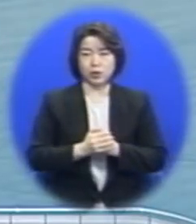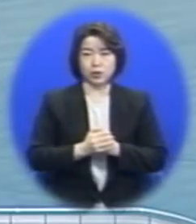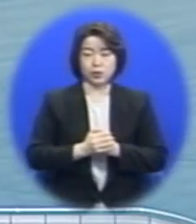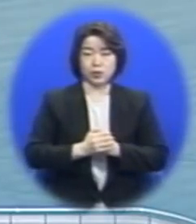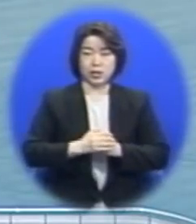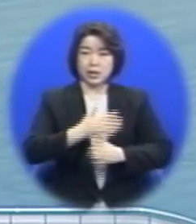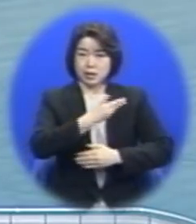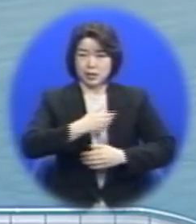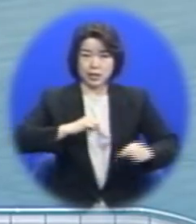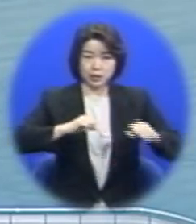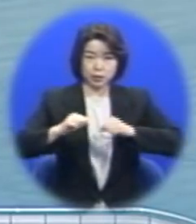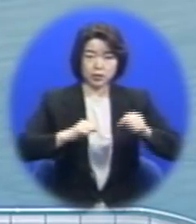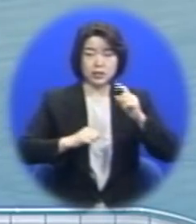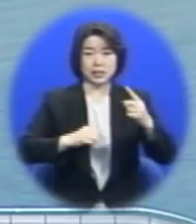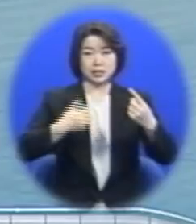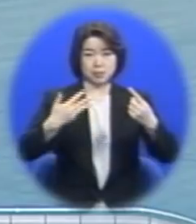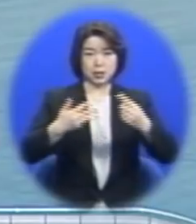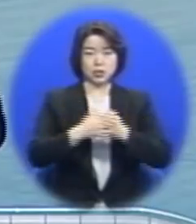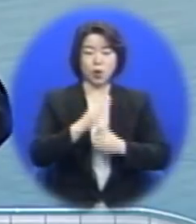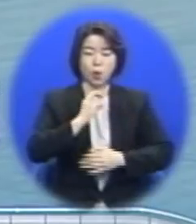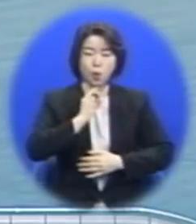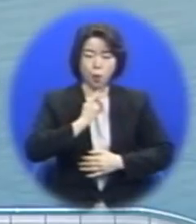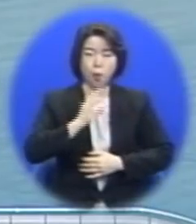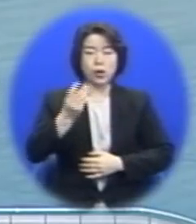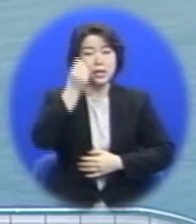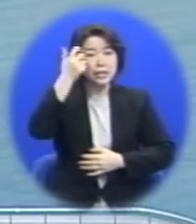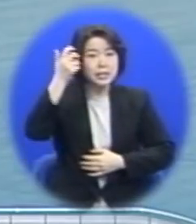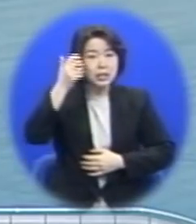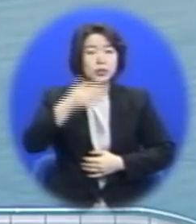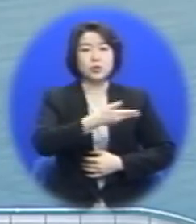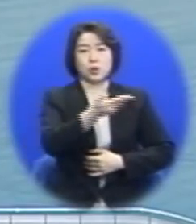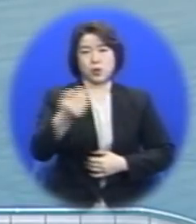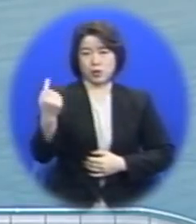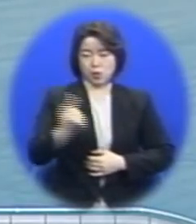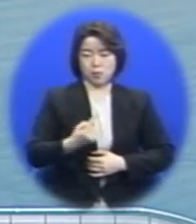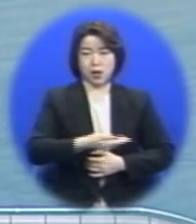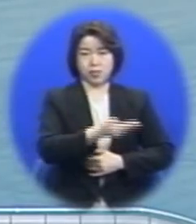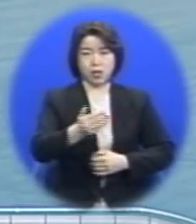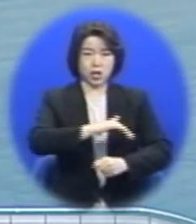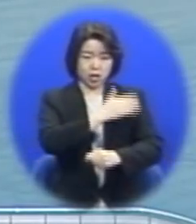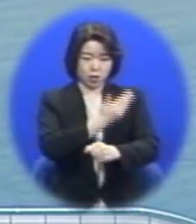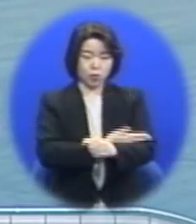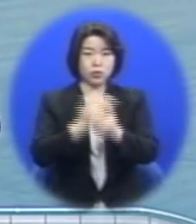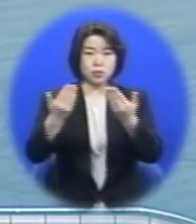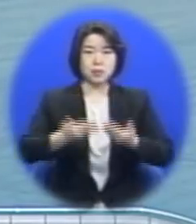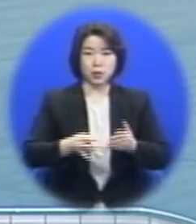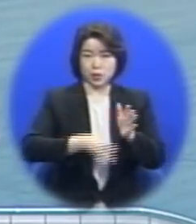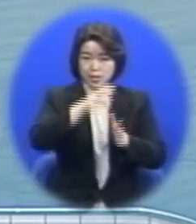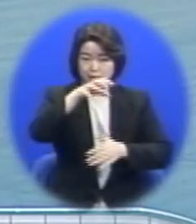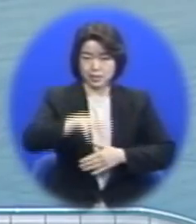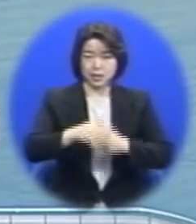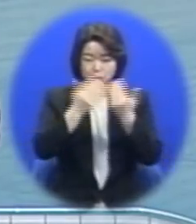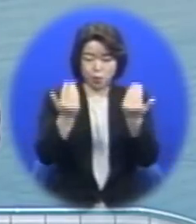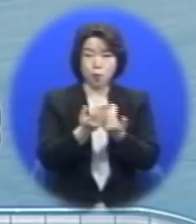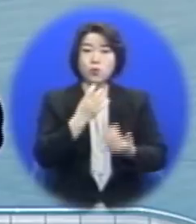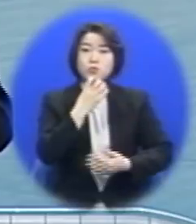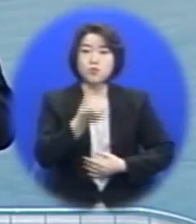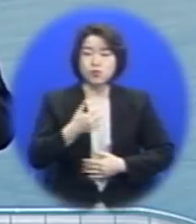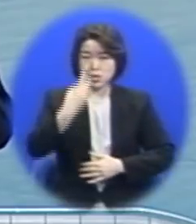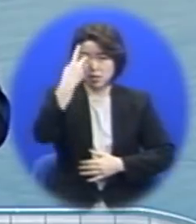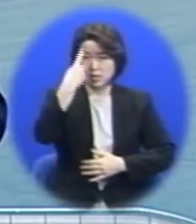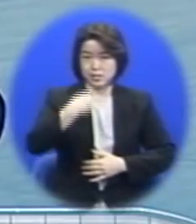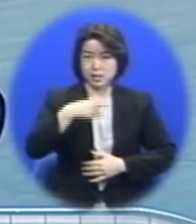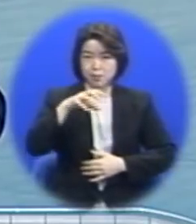보면 오직 성령이 너희에게 임하시면 너희가 권능을 받고 예루살렘과 온 유대와 사마리아와 땅끝까지